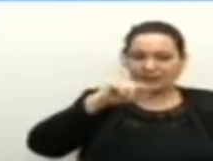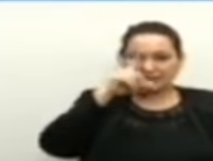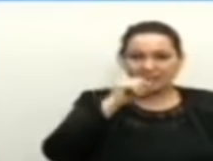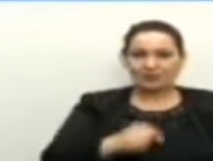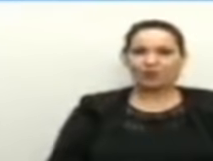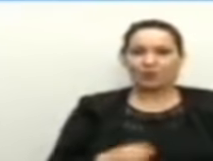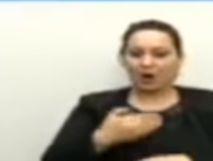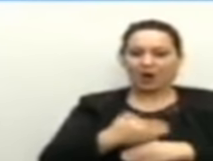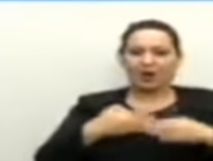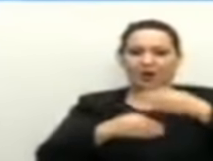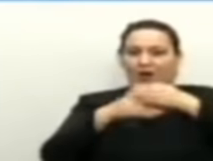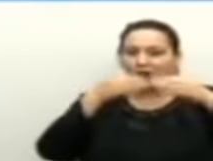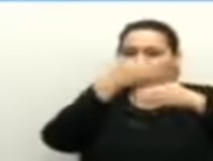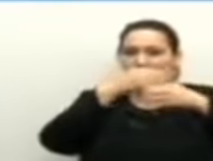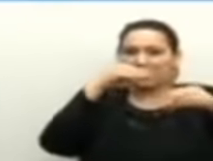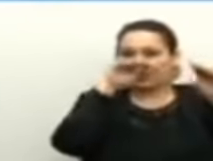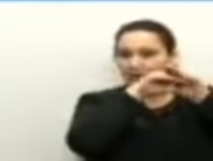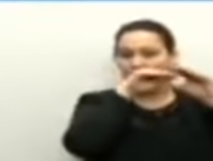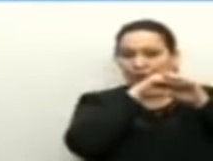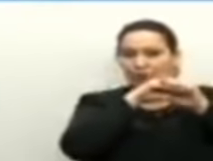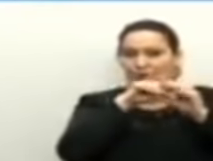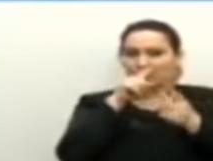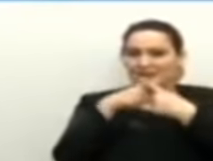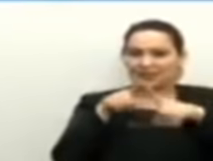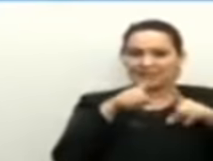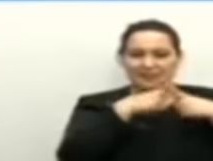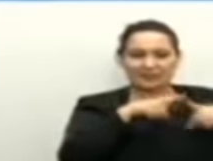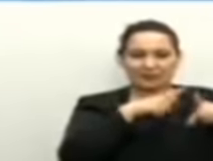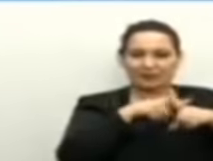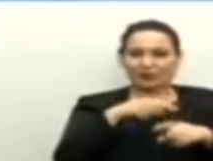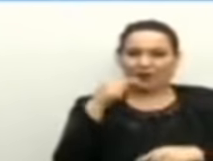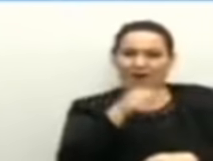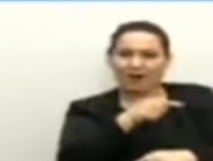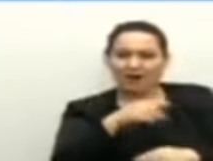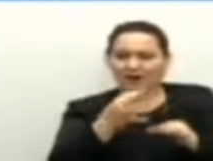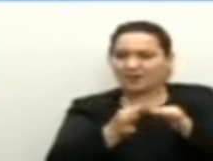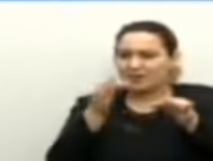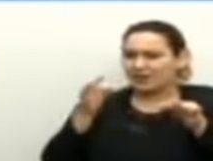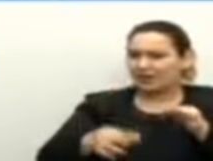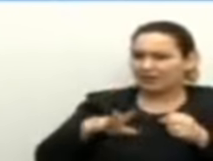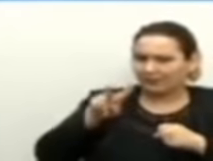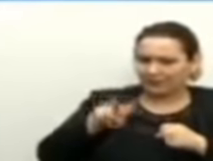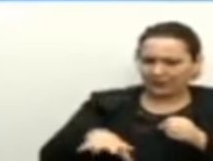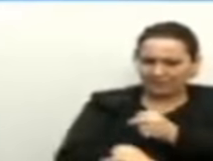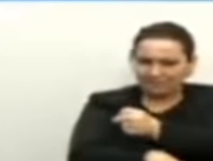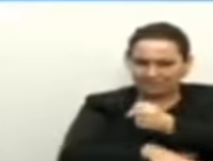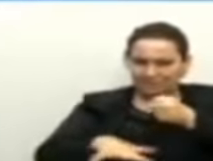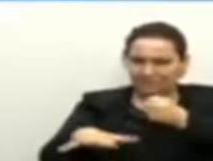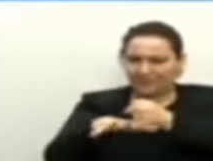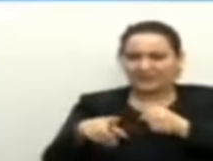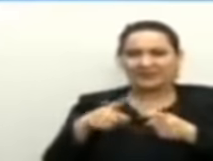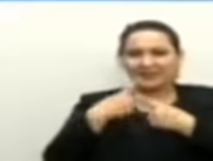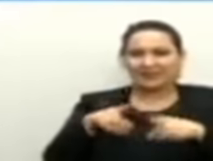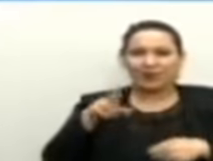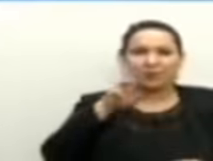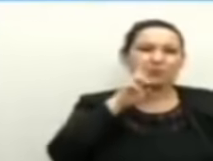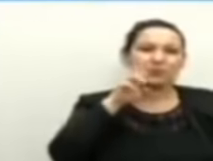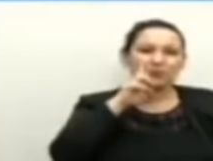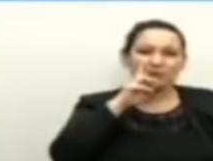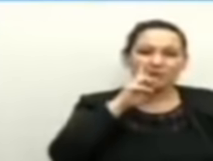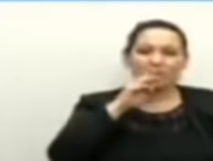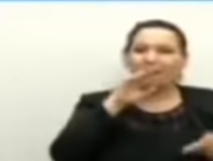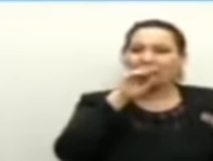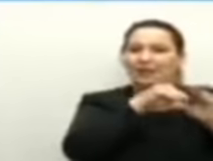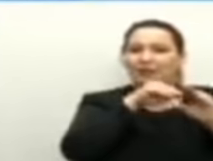بناء اقتصاد قوي متنوع، لأن ذلك هو الحل الجذري لمعظم المشاكل الاقتصادية